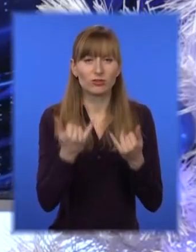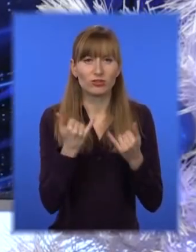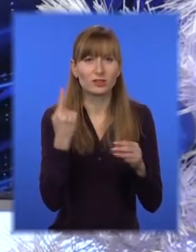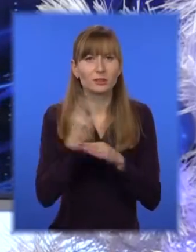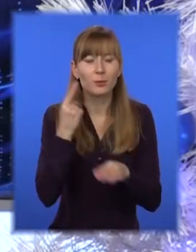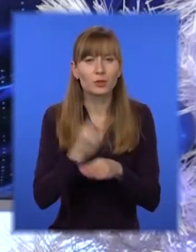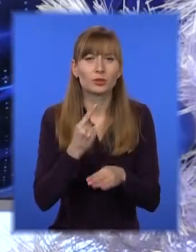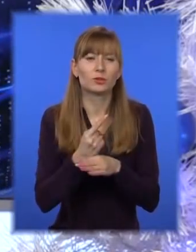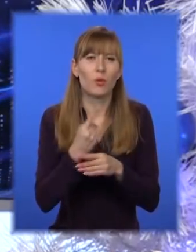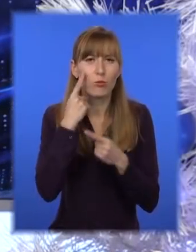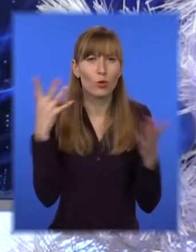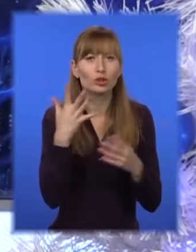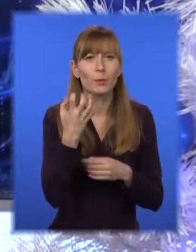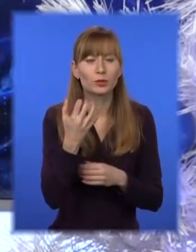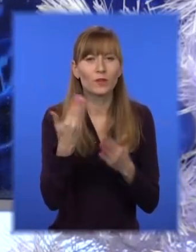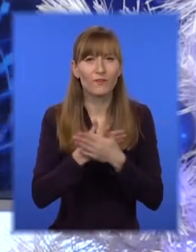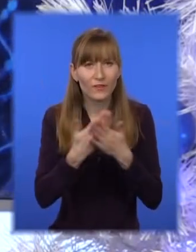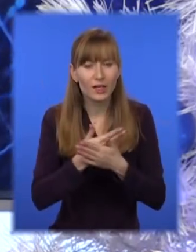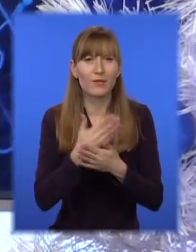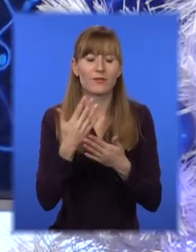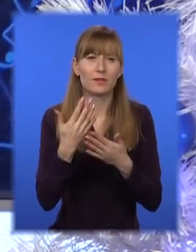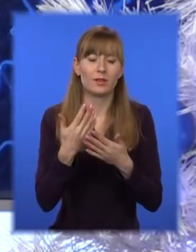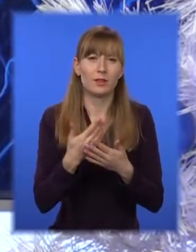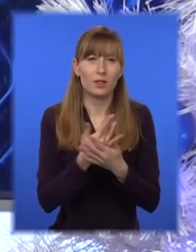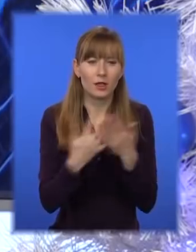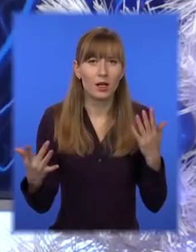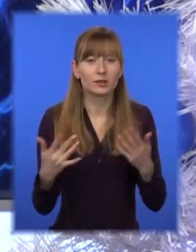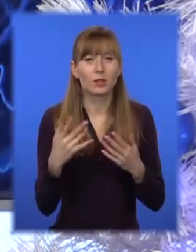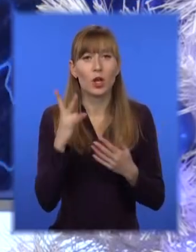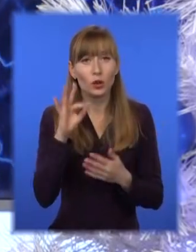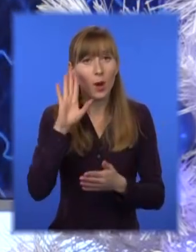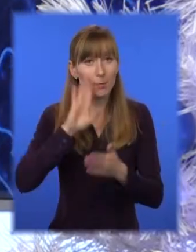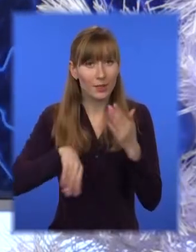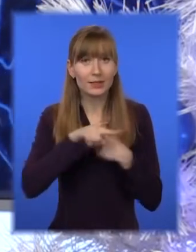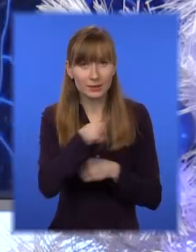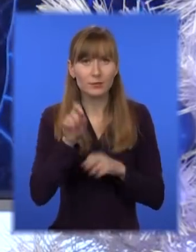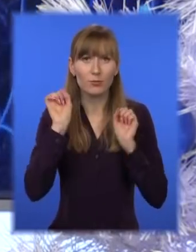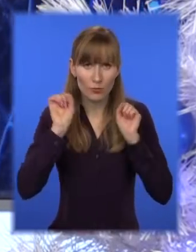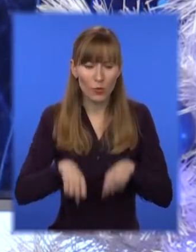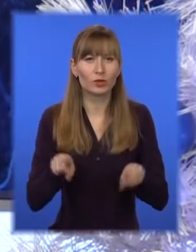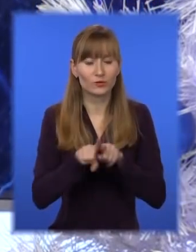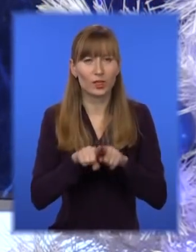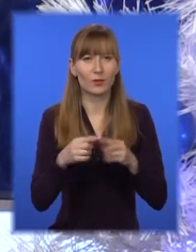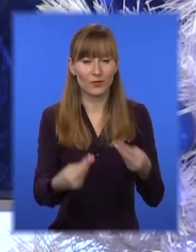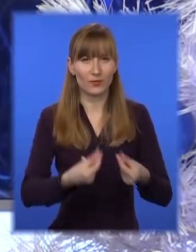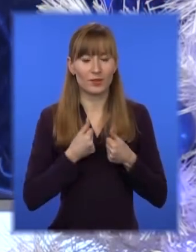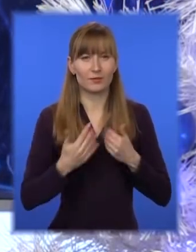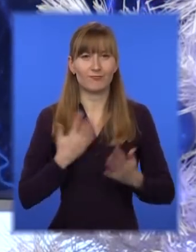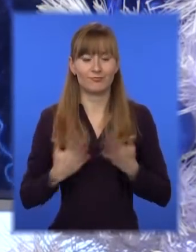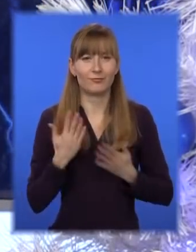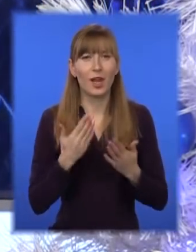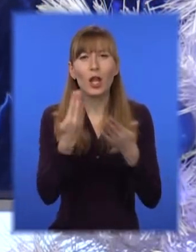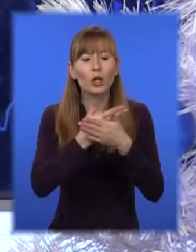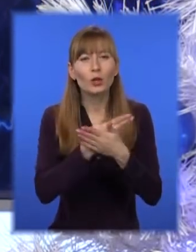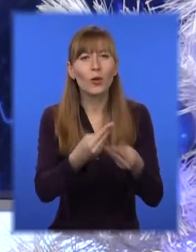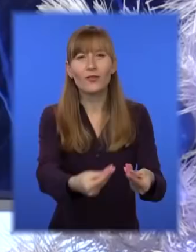під забороною показу знаходяться більше 500 фільмів та серіалів. Але і без них можна створити новорічний настрій.